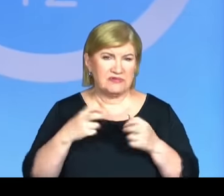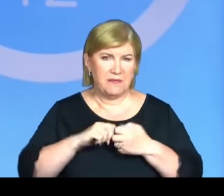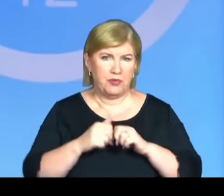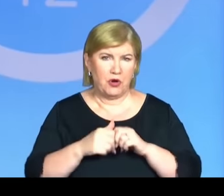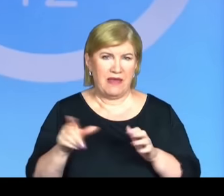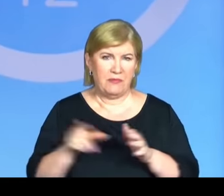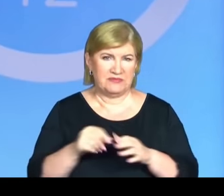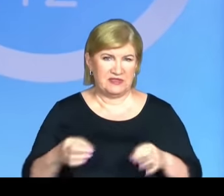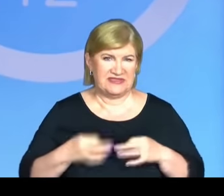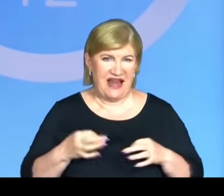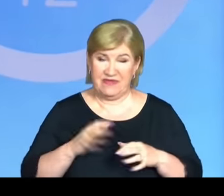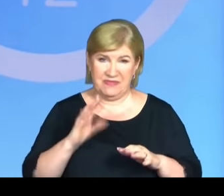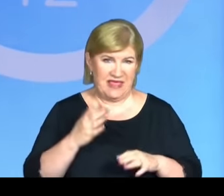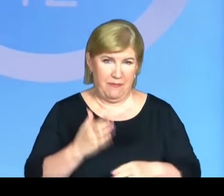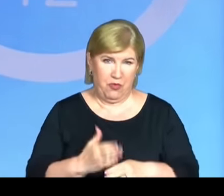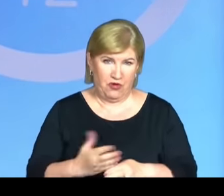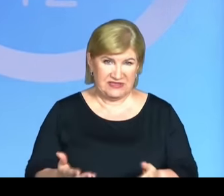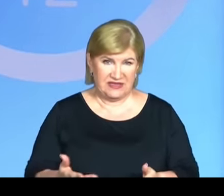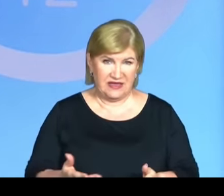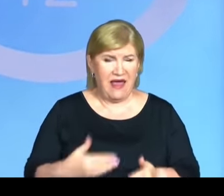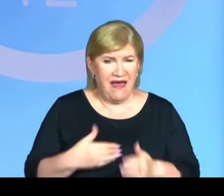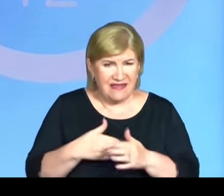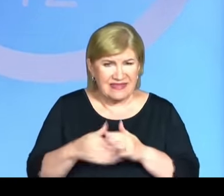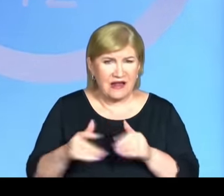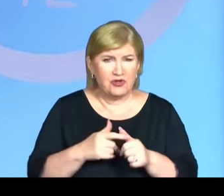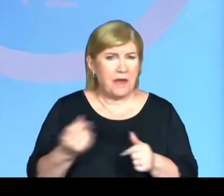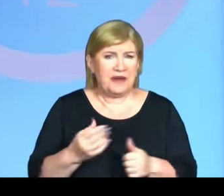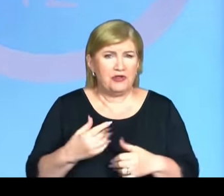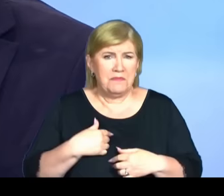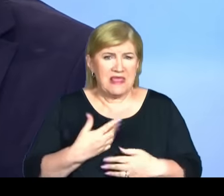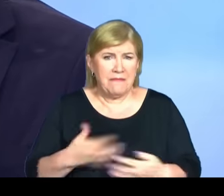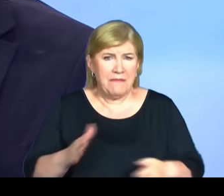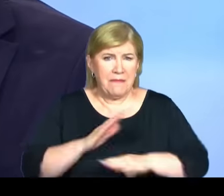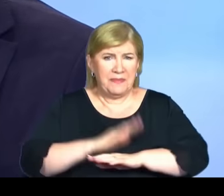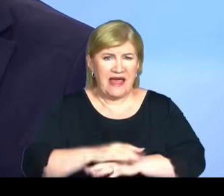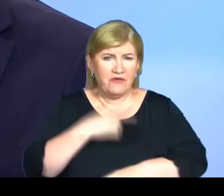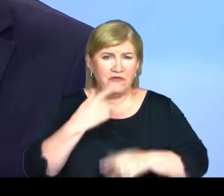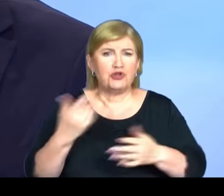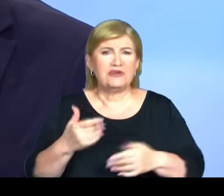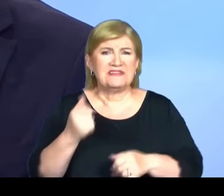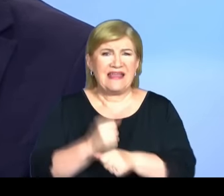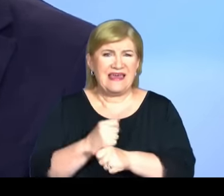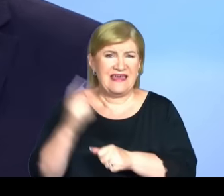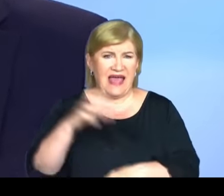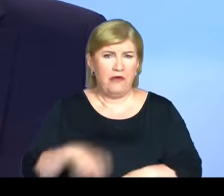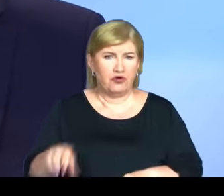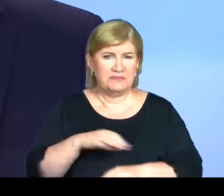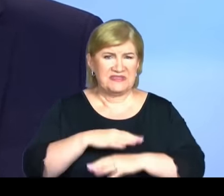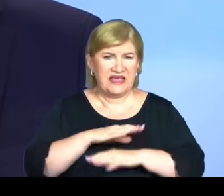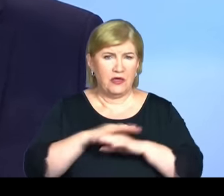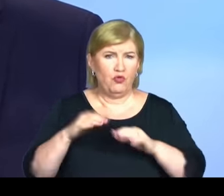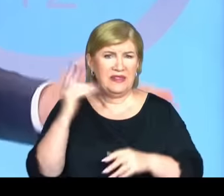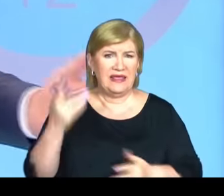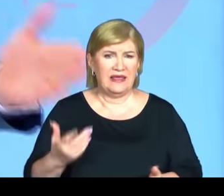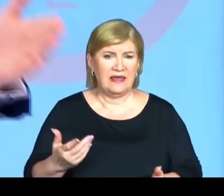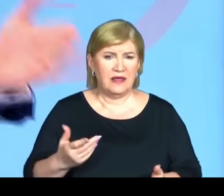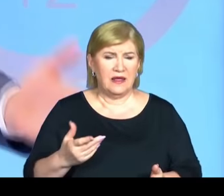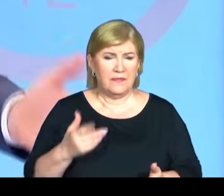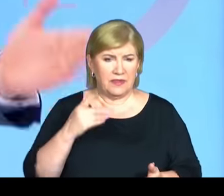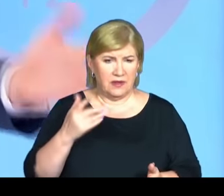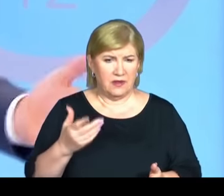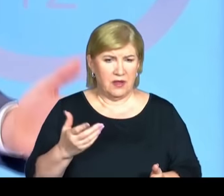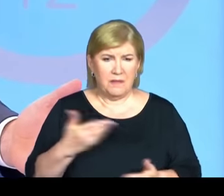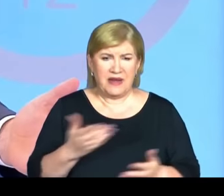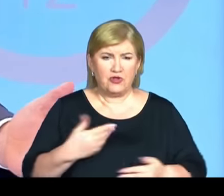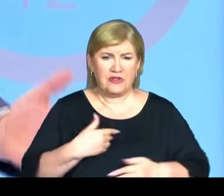zdravím a nie k pomoci. A uvediem ďalšie, prečo my nemáme právo hovoriť o tom, čo sa deje na európskej úrovni. Máte právo. A prečo nemám právo povedať, počkajte, a prečo